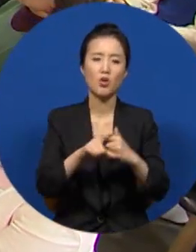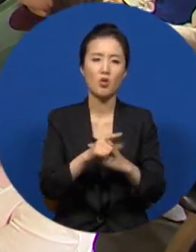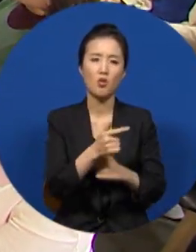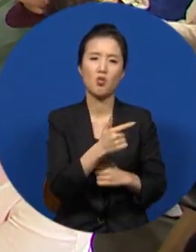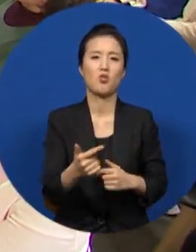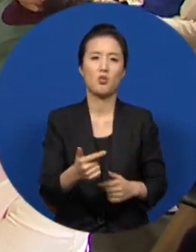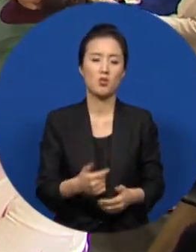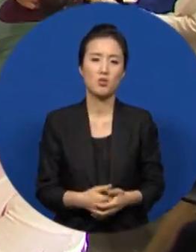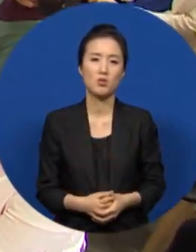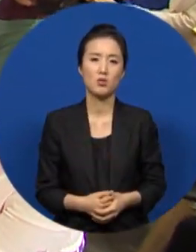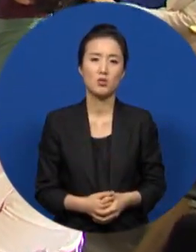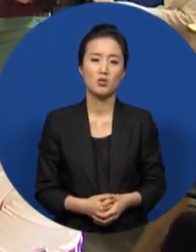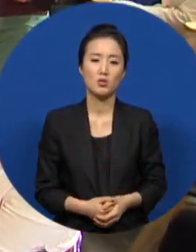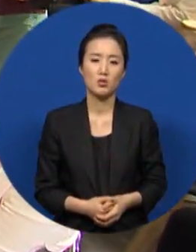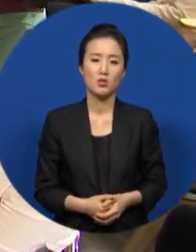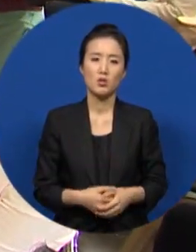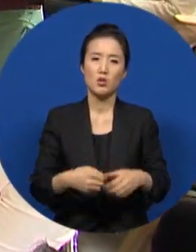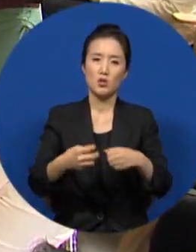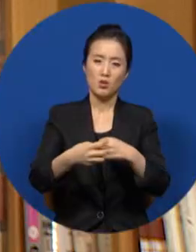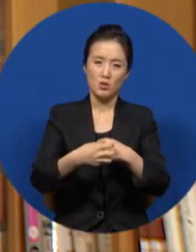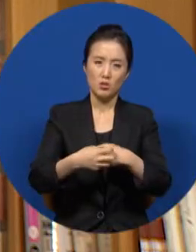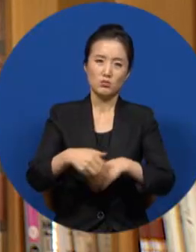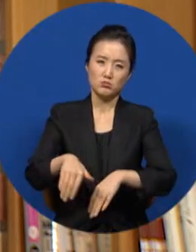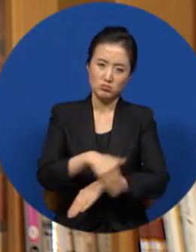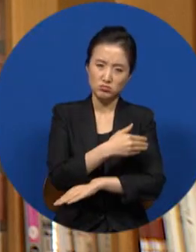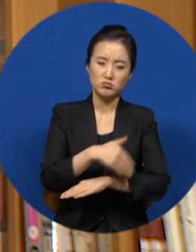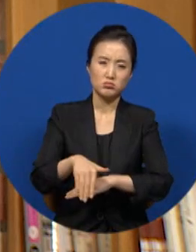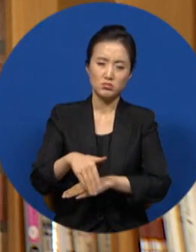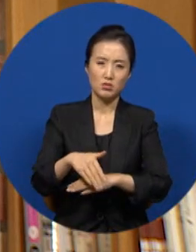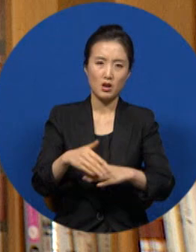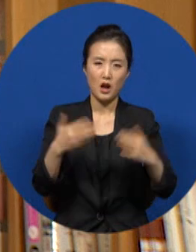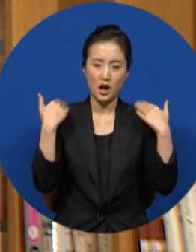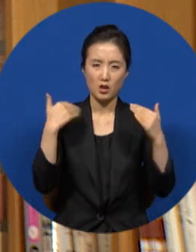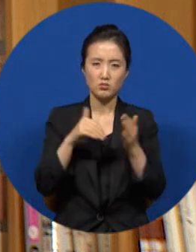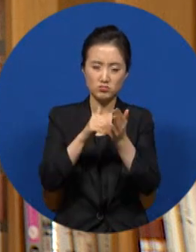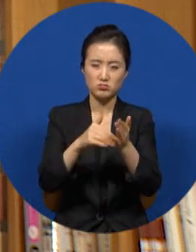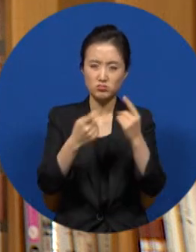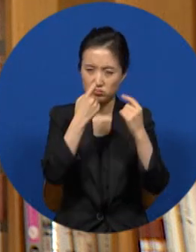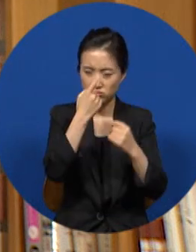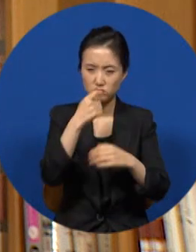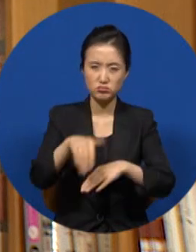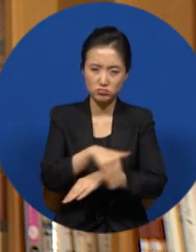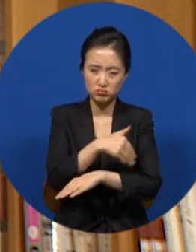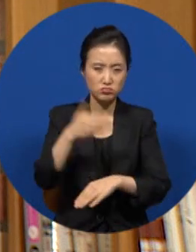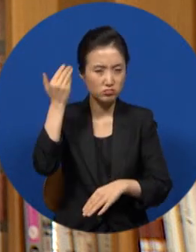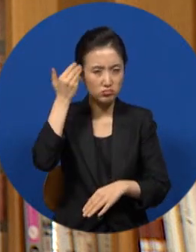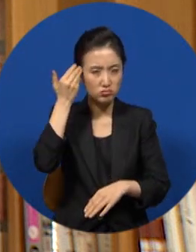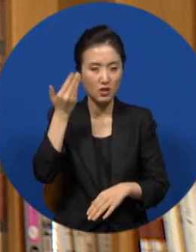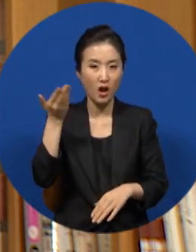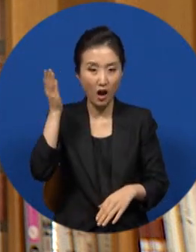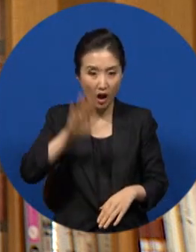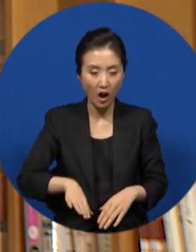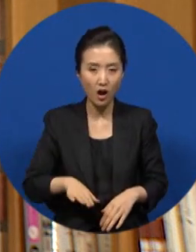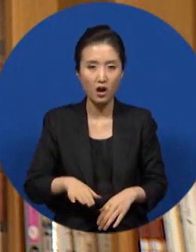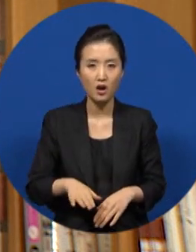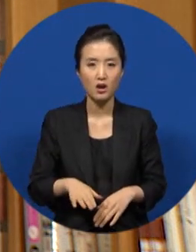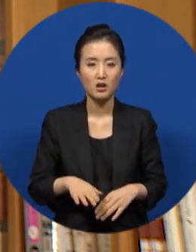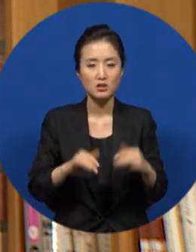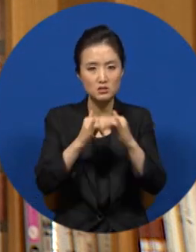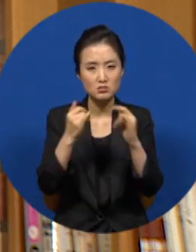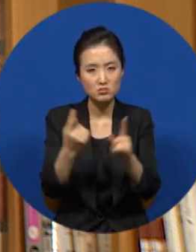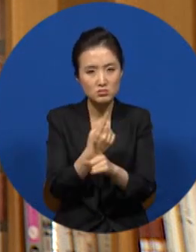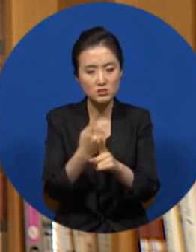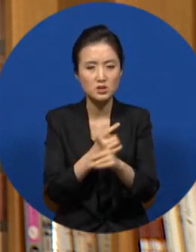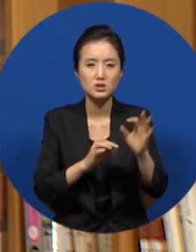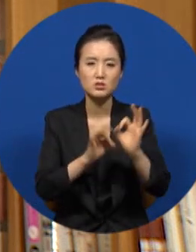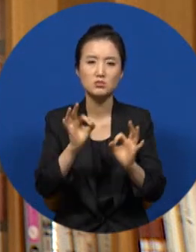거치고 그것도 엄청나게 수천만 원에서부터 수억에 이르는 의료 장비를 동원해서 판단하는 결과 오진이 그렇게 높다는 거야.